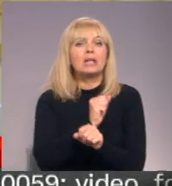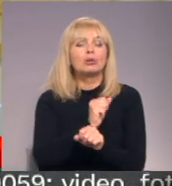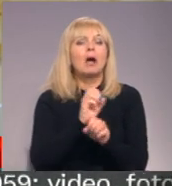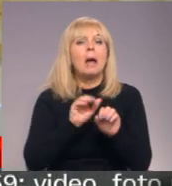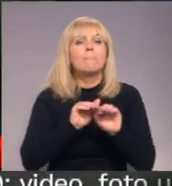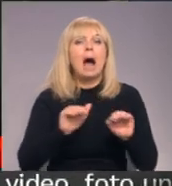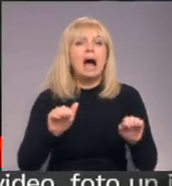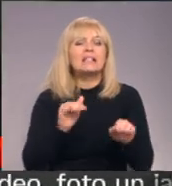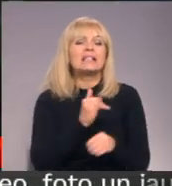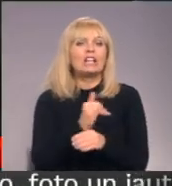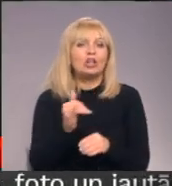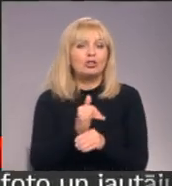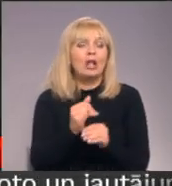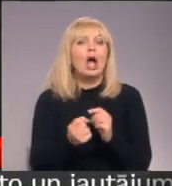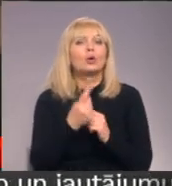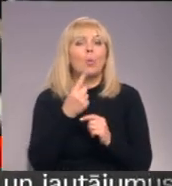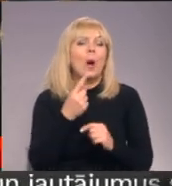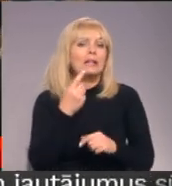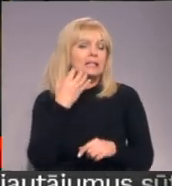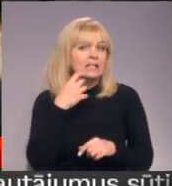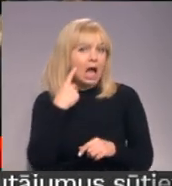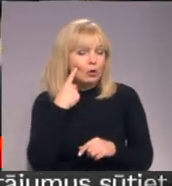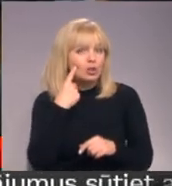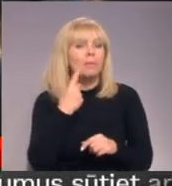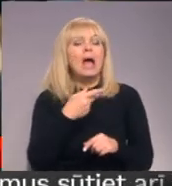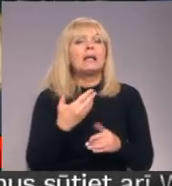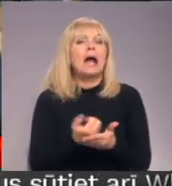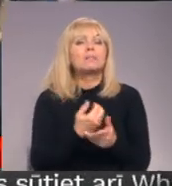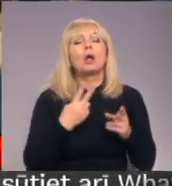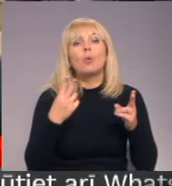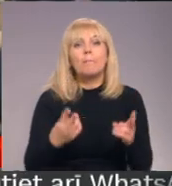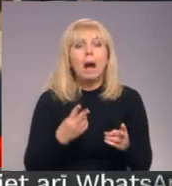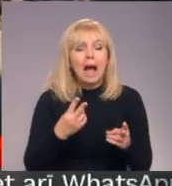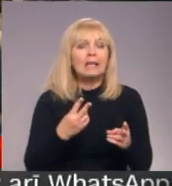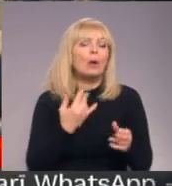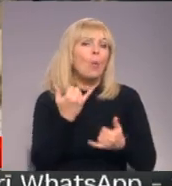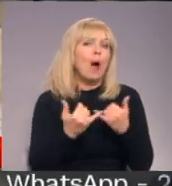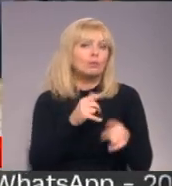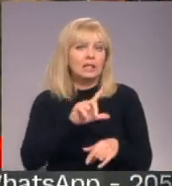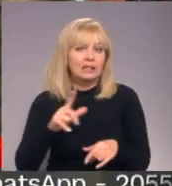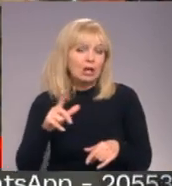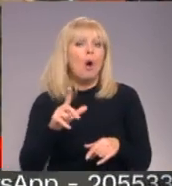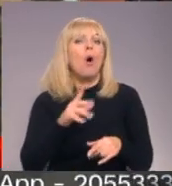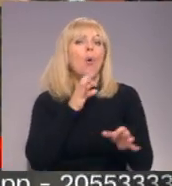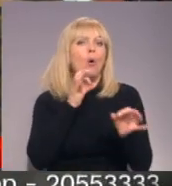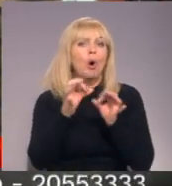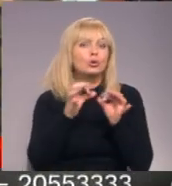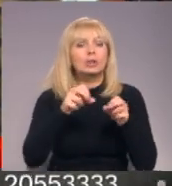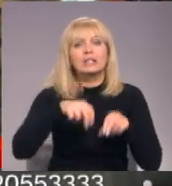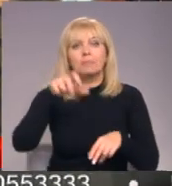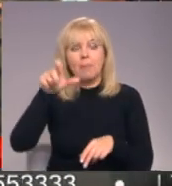līdzekļiem. Rodoties iekaisumam, jāizmanto maigi ādas tīrīšanas līdzekļi un jākonsultējās ar speciālistu.